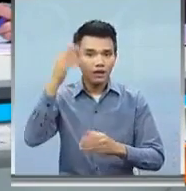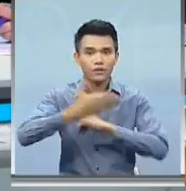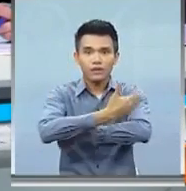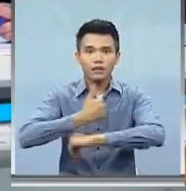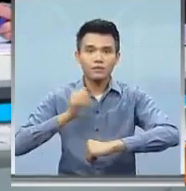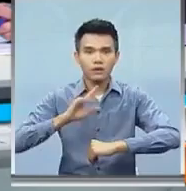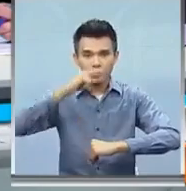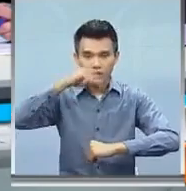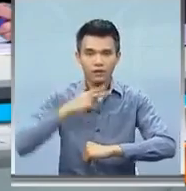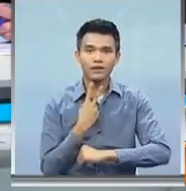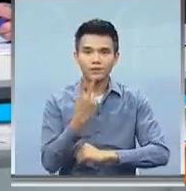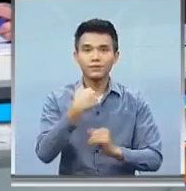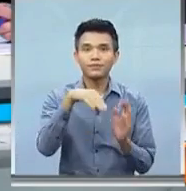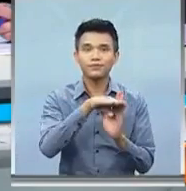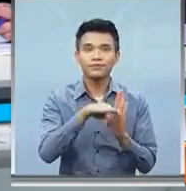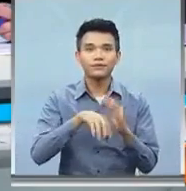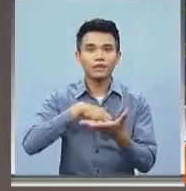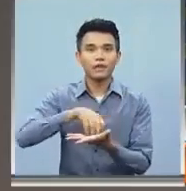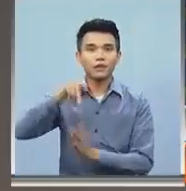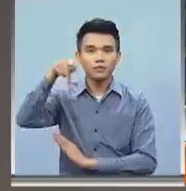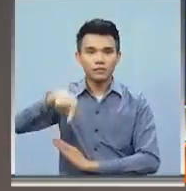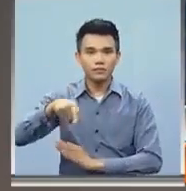ทยติดตามเรื่องนี้จากรายงานพิเศษค่ะ